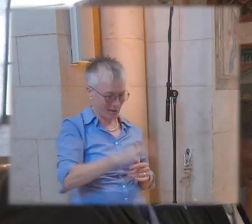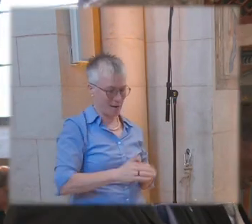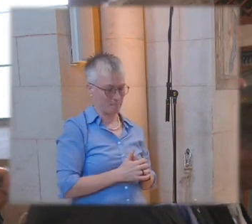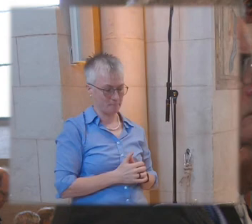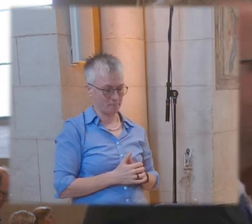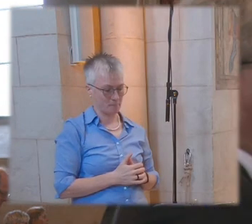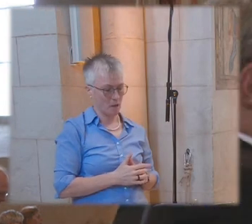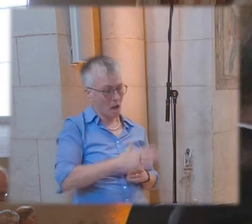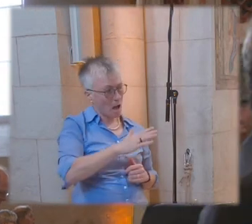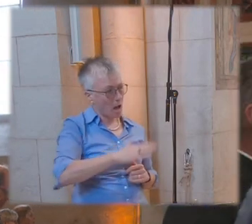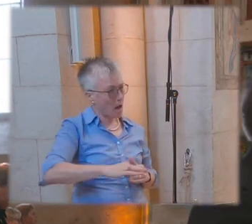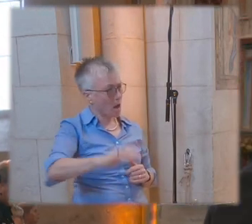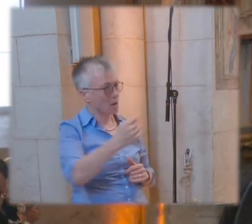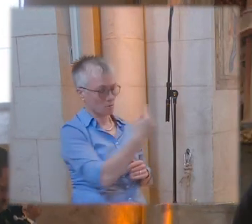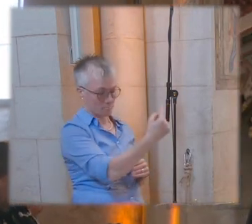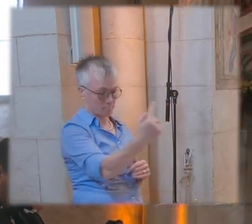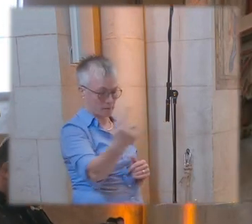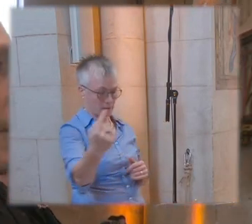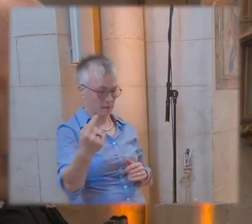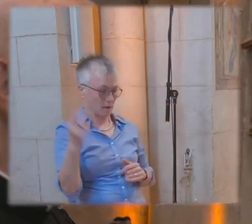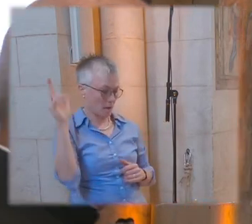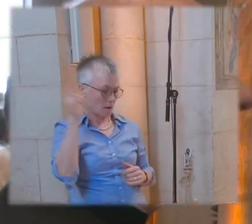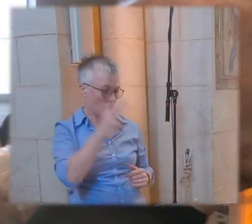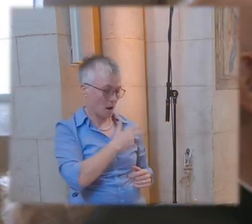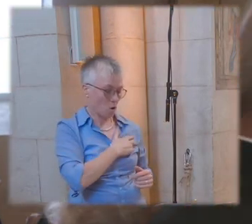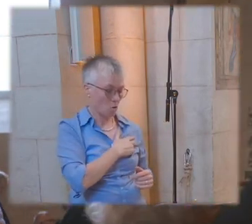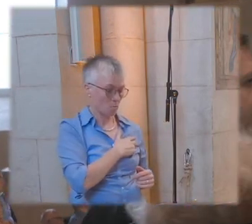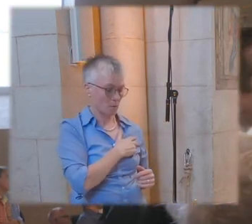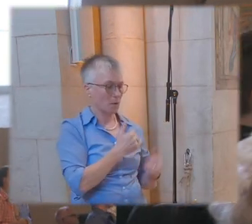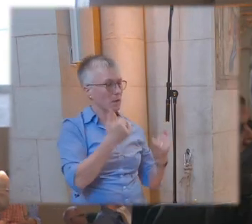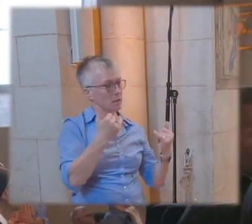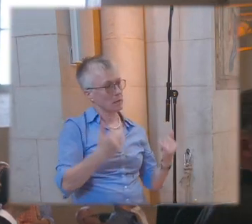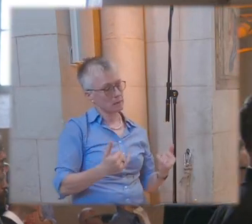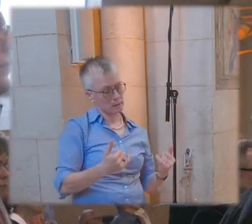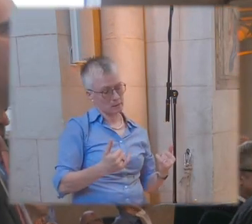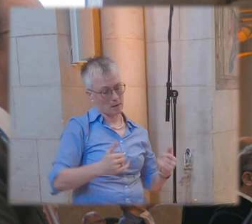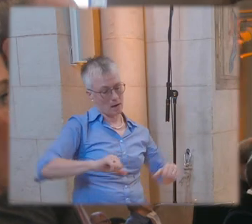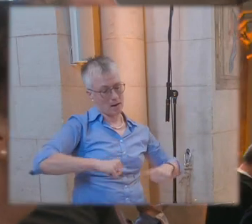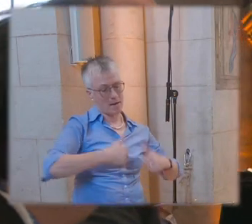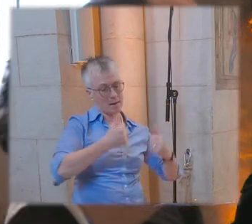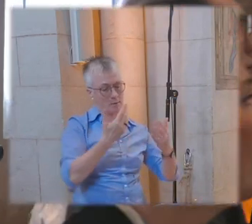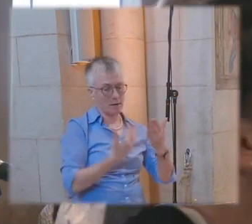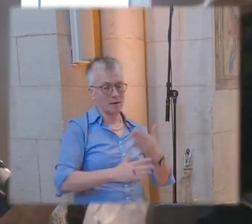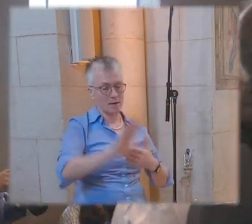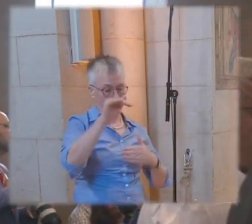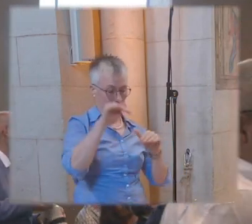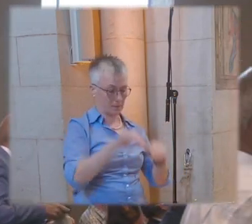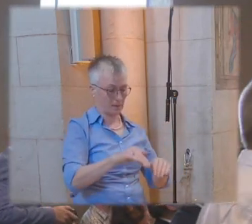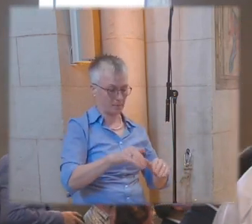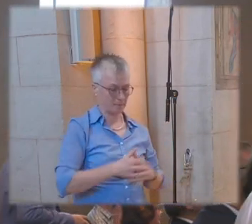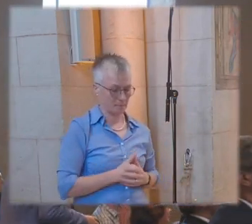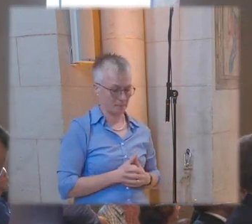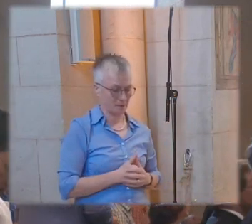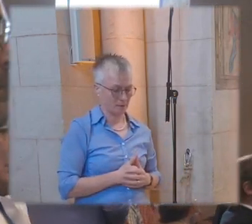Und wie Mose die Schlange in der Wüste erhöht hat, so muss der Menschensohn